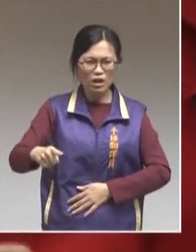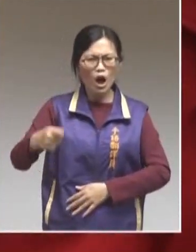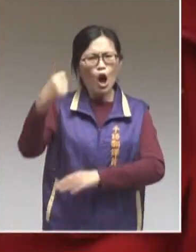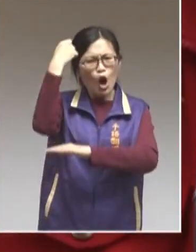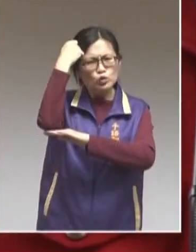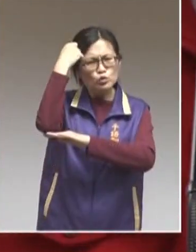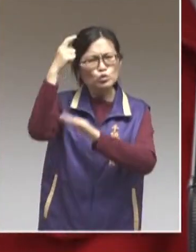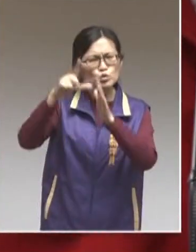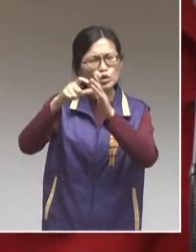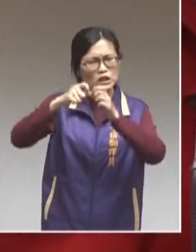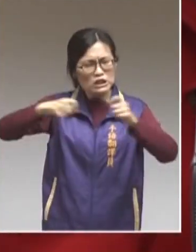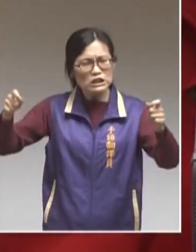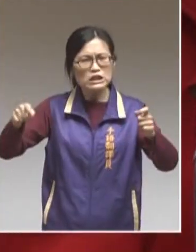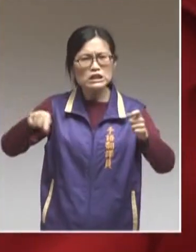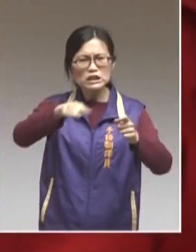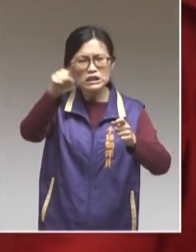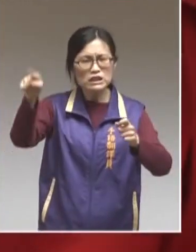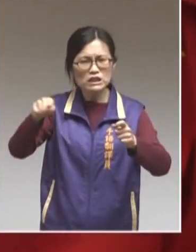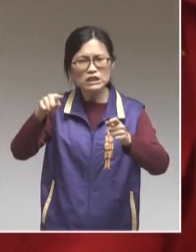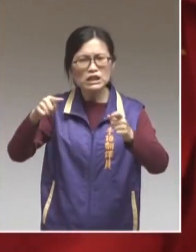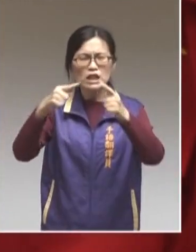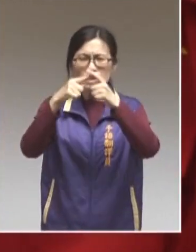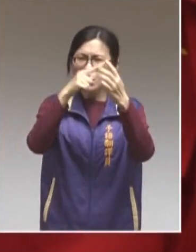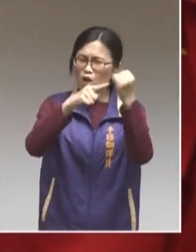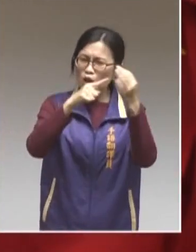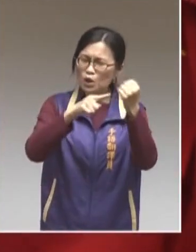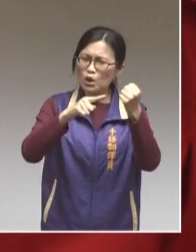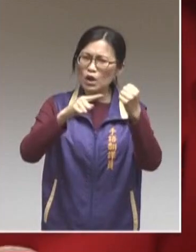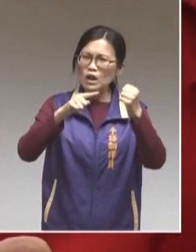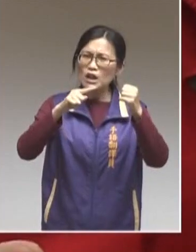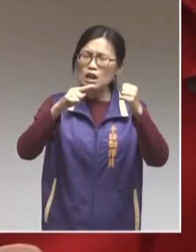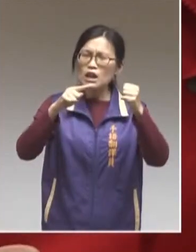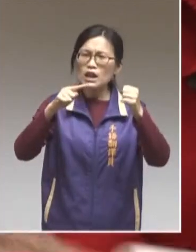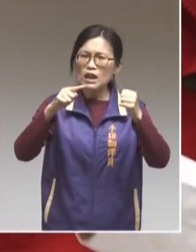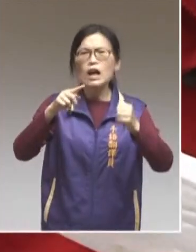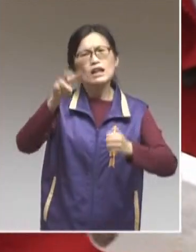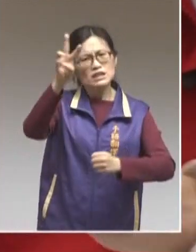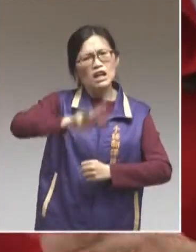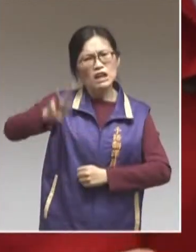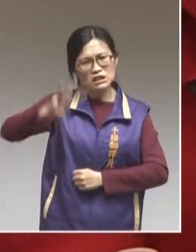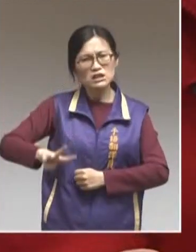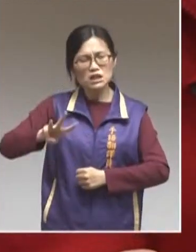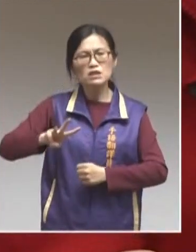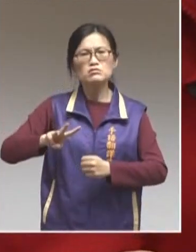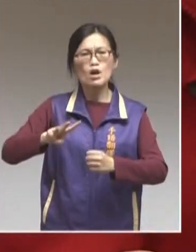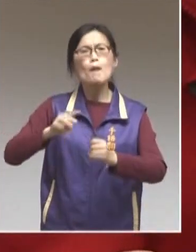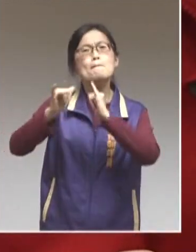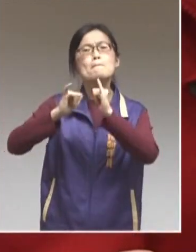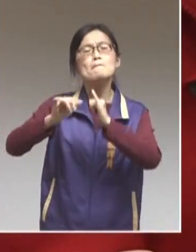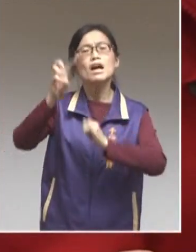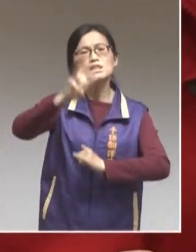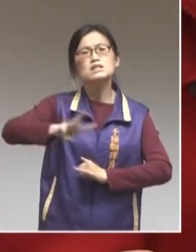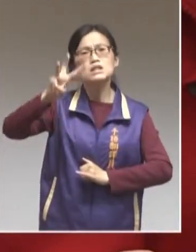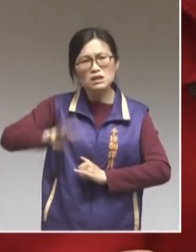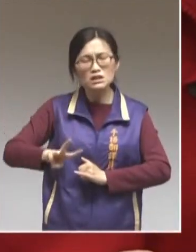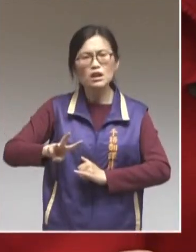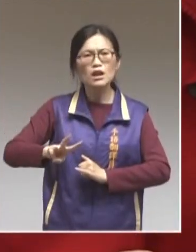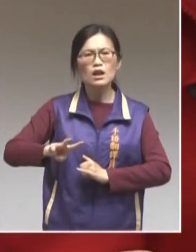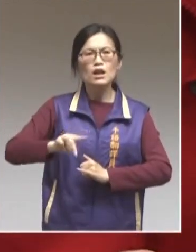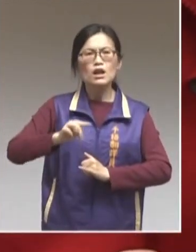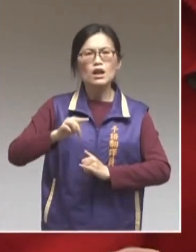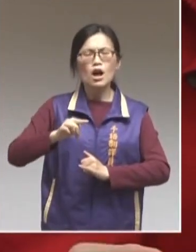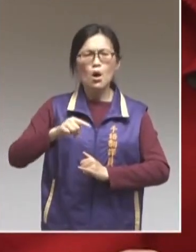大概是大概是3000位左右，所以我们大概筛检了在这个区域啊，